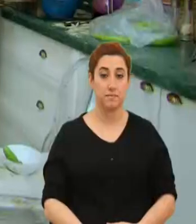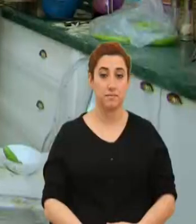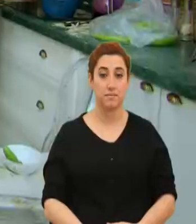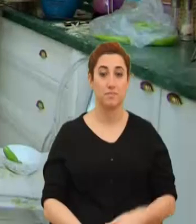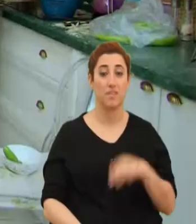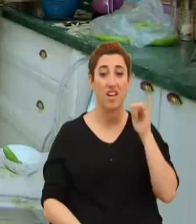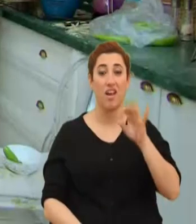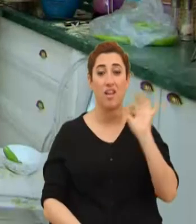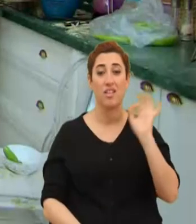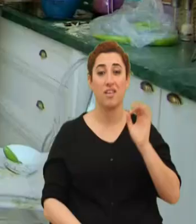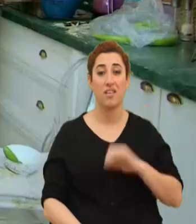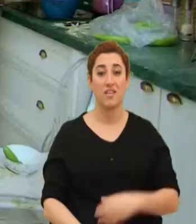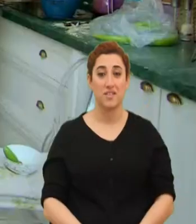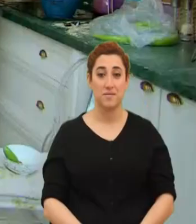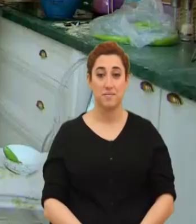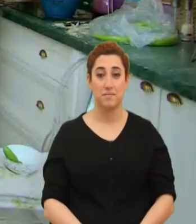Ay aynen öyle valla.